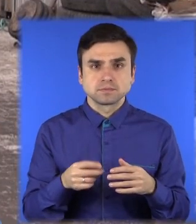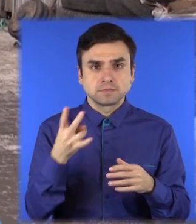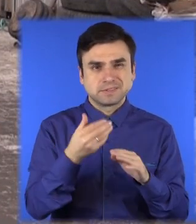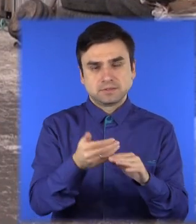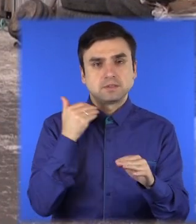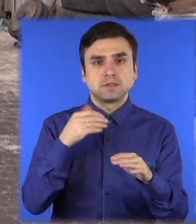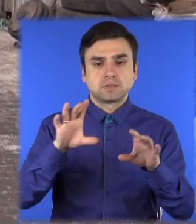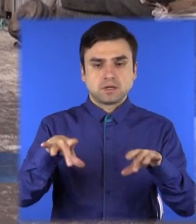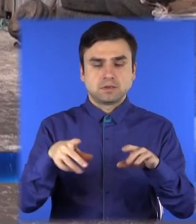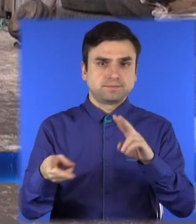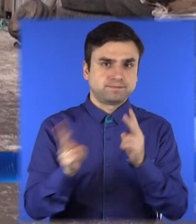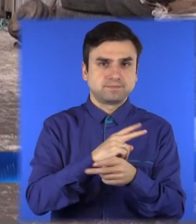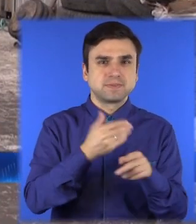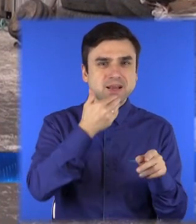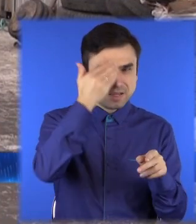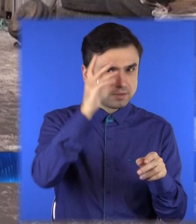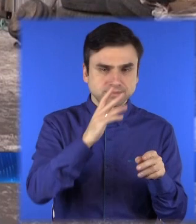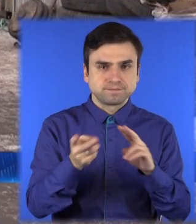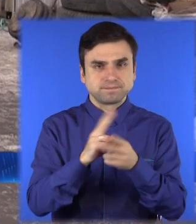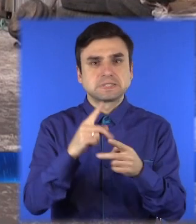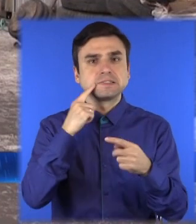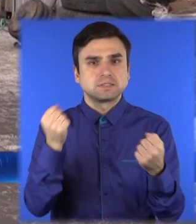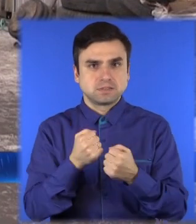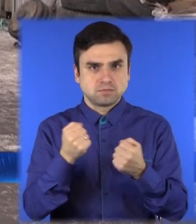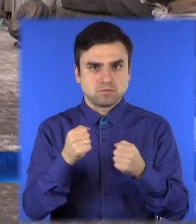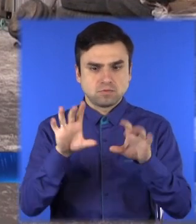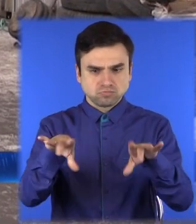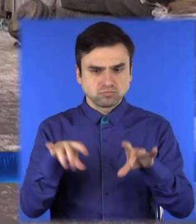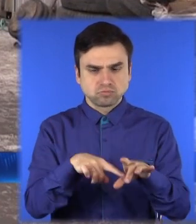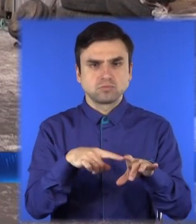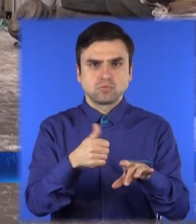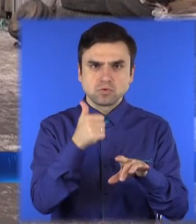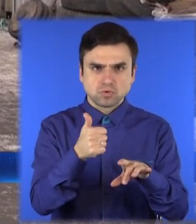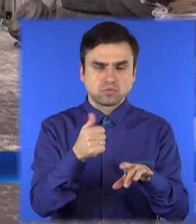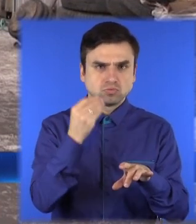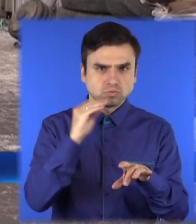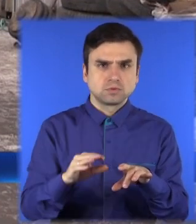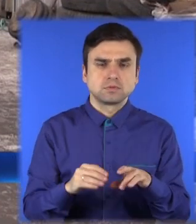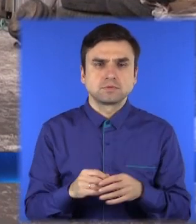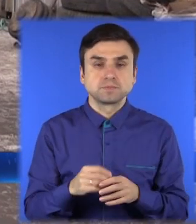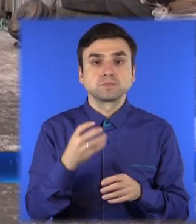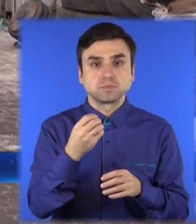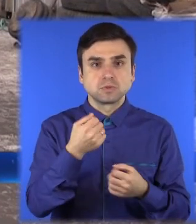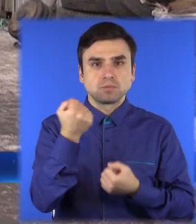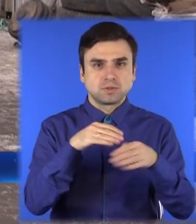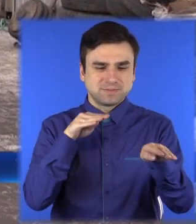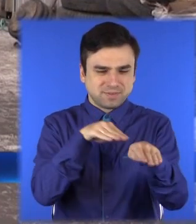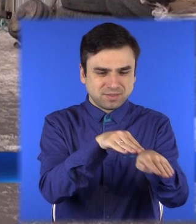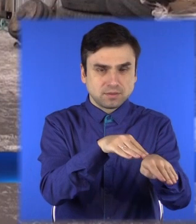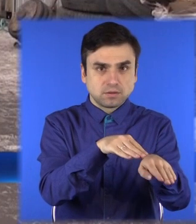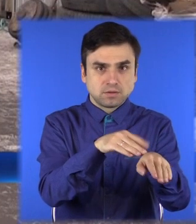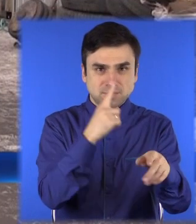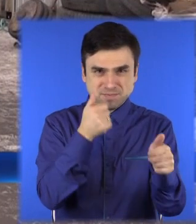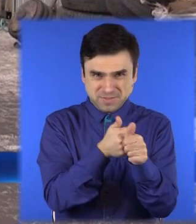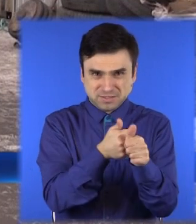вовремя замінити резину з літньої на зимню, на хорошу зимню резину, соблюдати дистанцію між